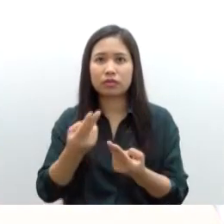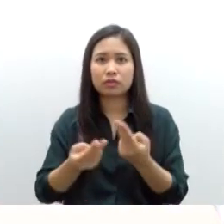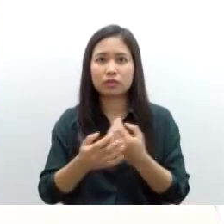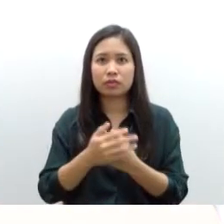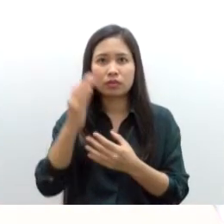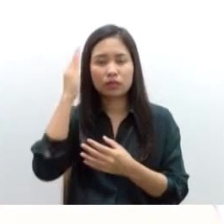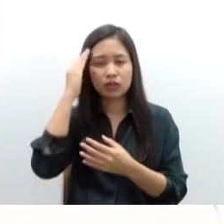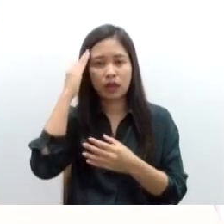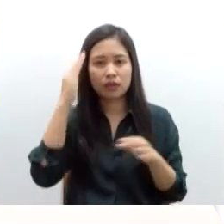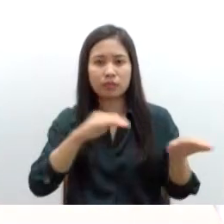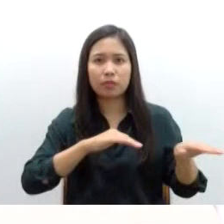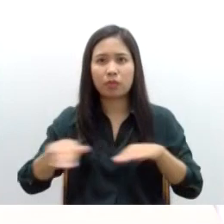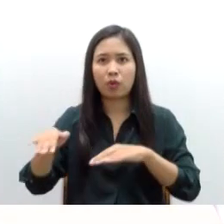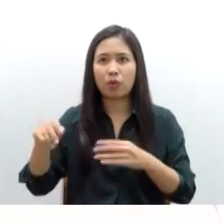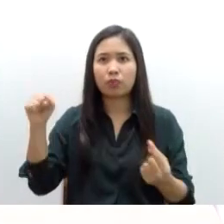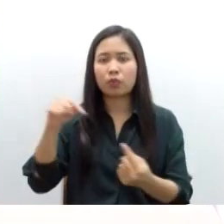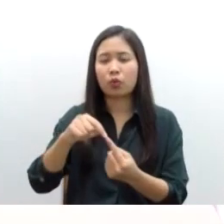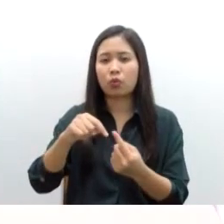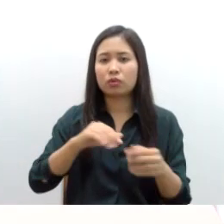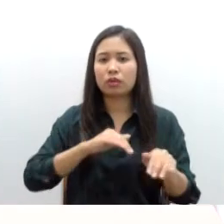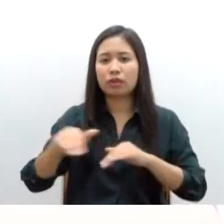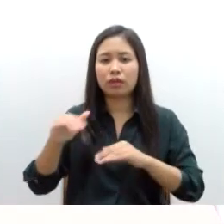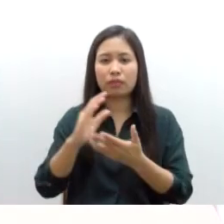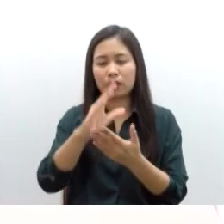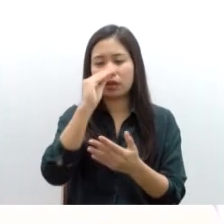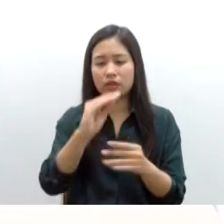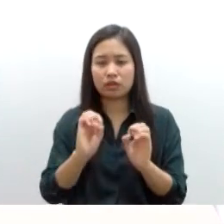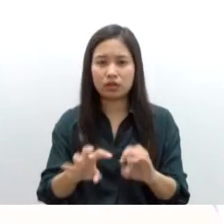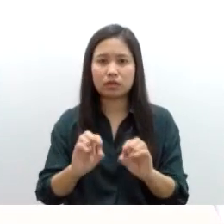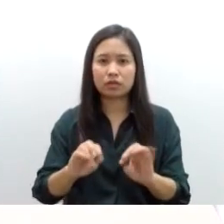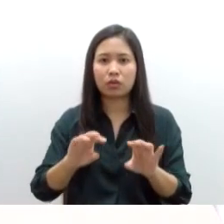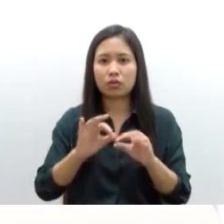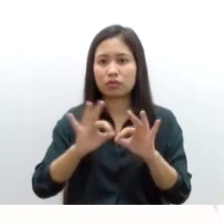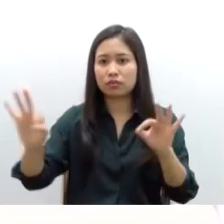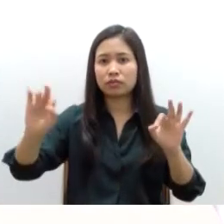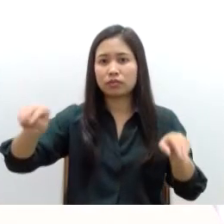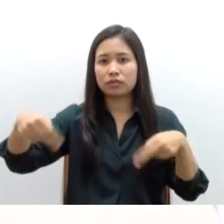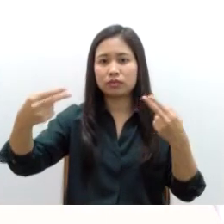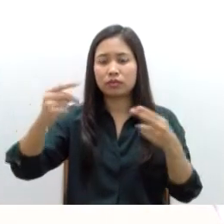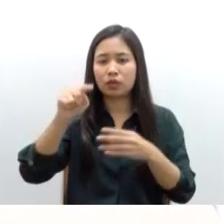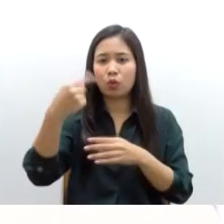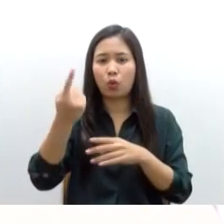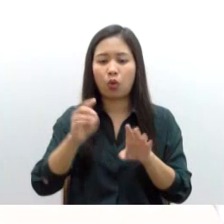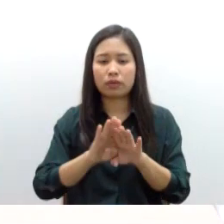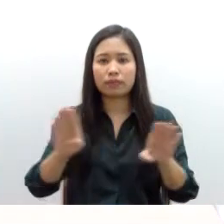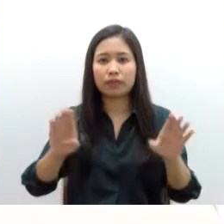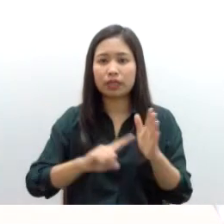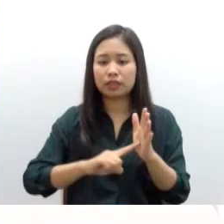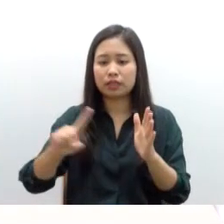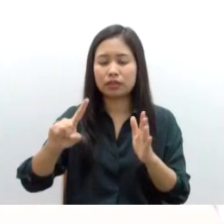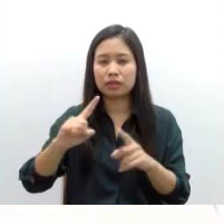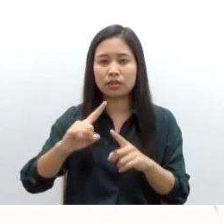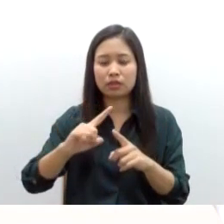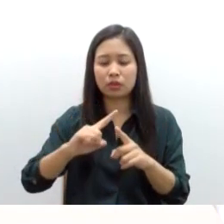ราบความพร้อมในการเตรียมการจัดการเรียนการสอนทางไกลก่อนเปิดภาคเรียนในวันที่1กรกฎาค